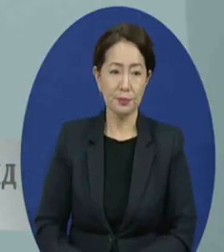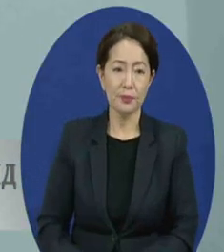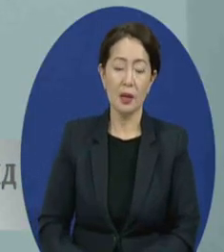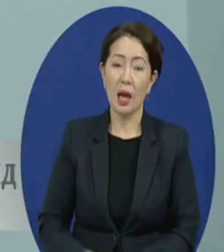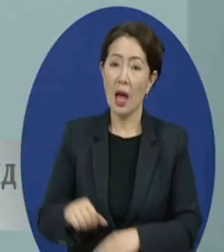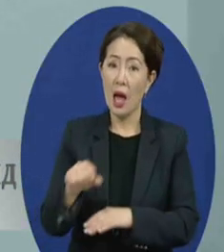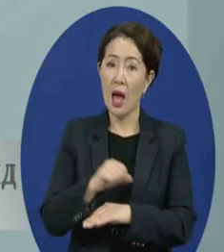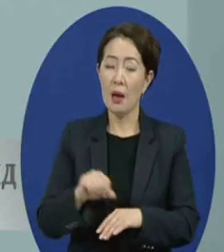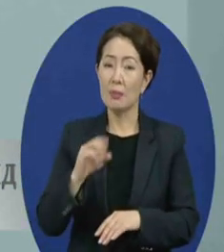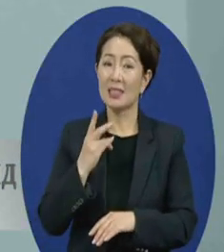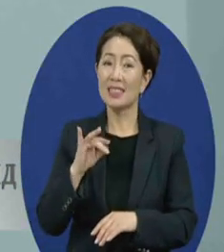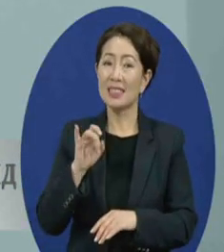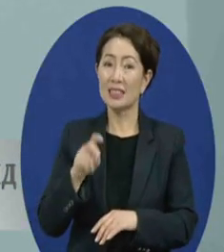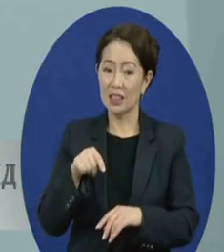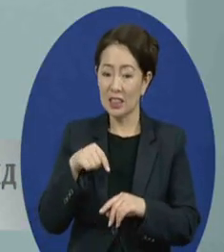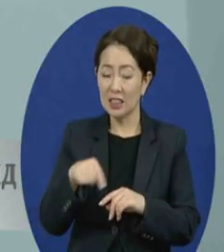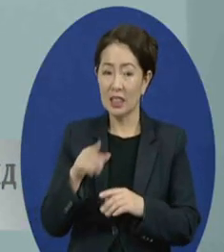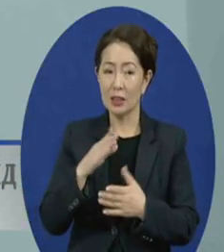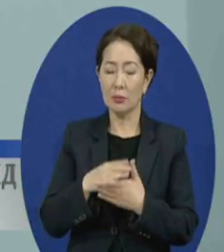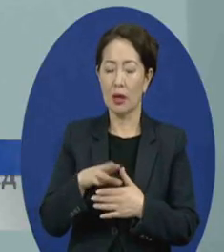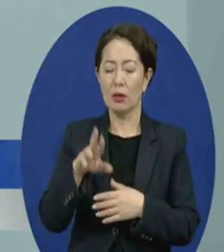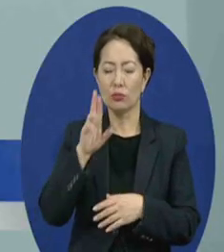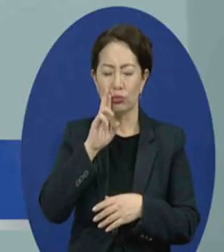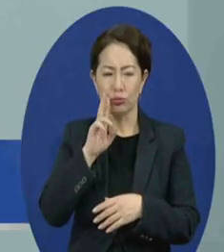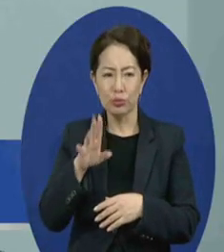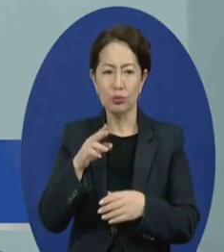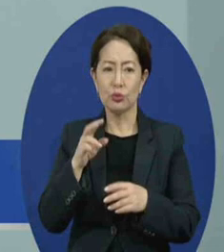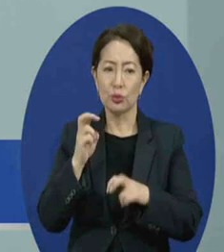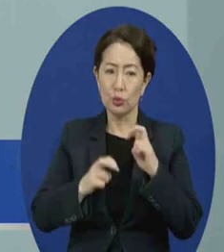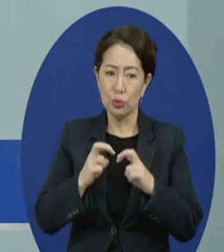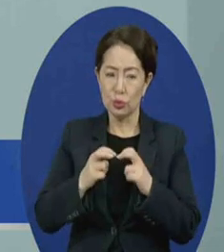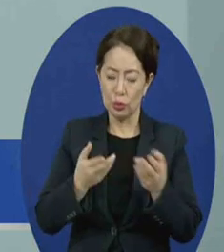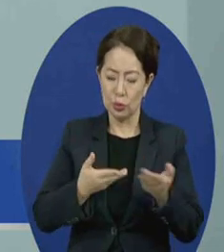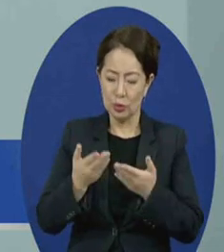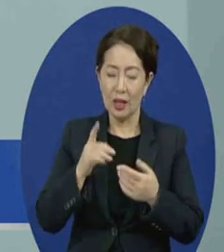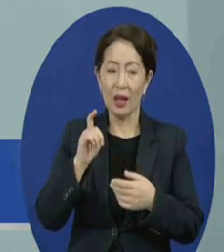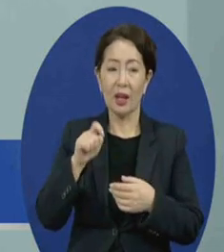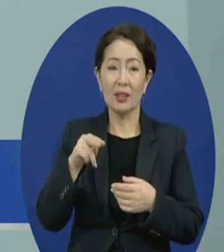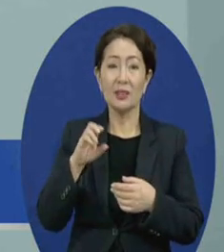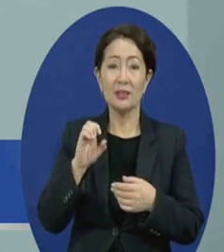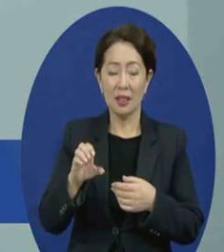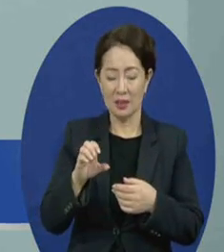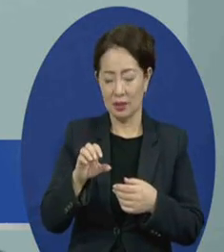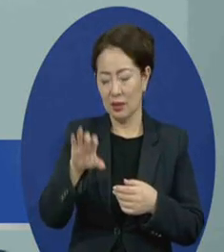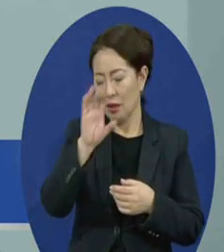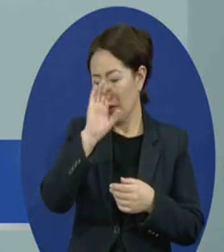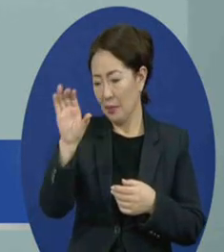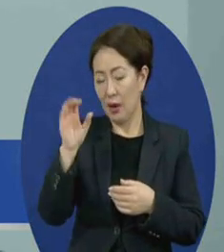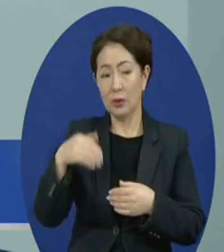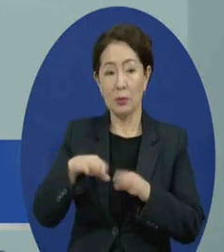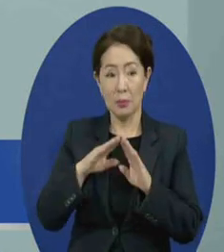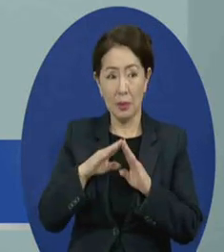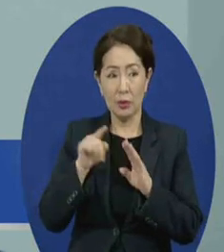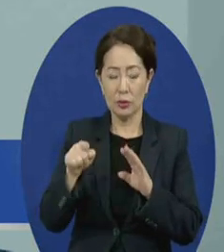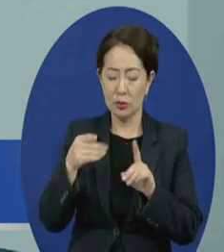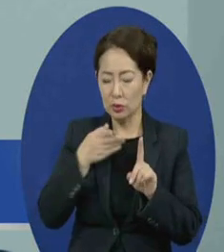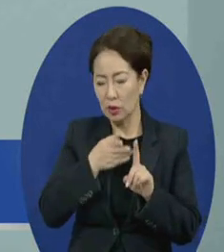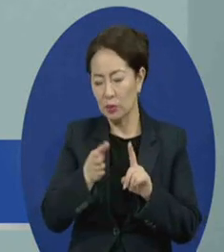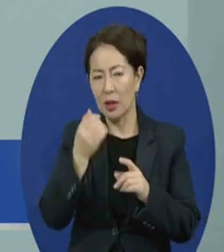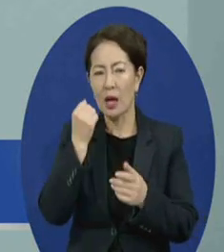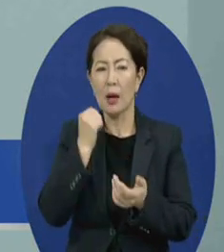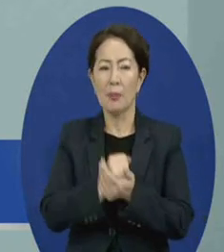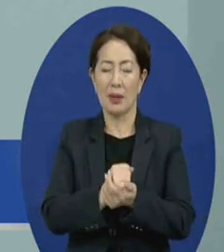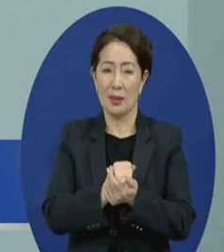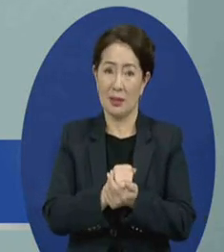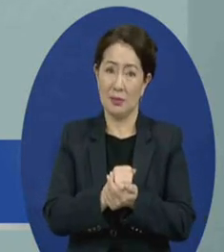Аймаг нийслэлийн дэргэд байгаа хүнсний үйлдвэрлэл худалдаа үйлчилгээний хилтэс гэж байгуулга байгуулчаад үүгээрээ бол болоод нөгөө